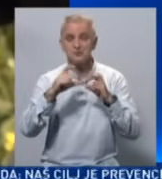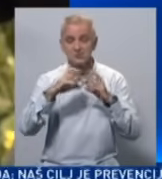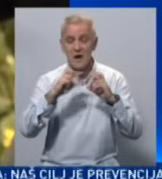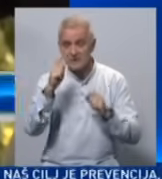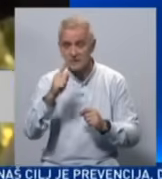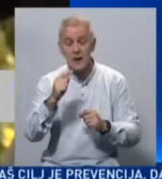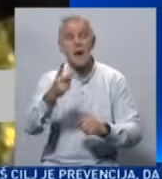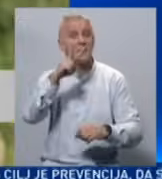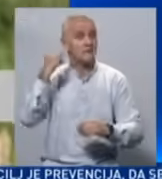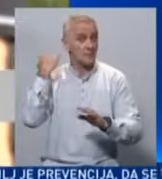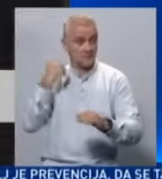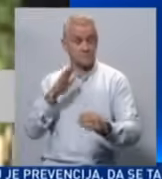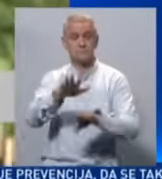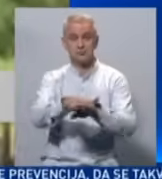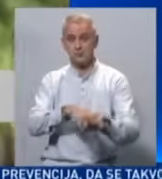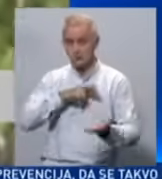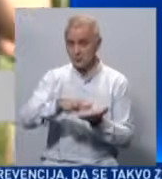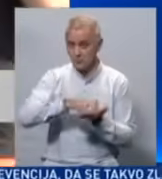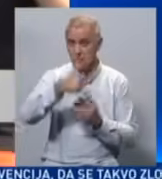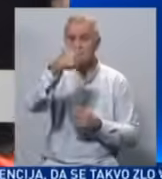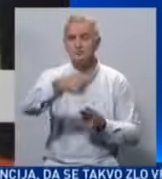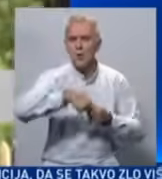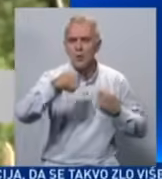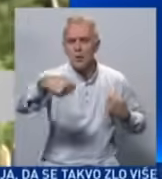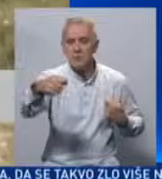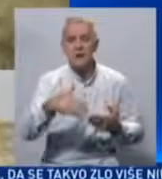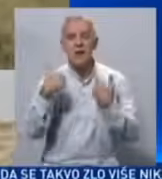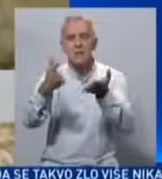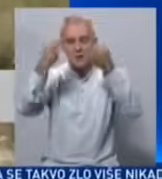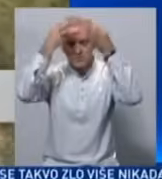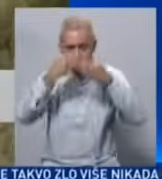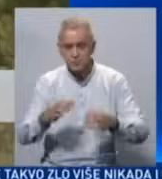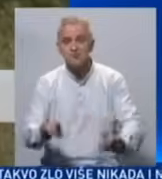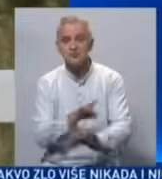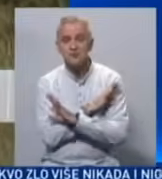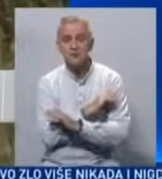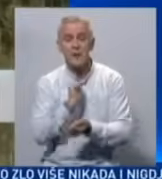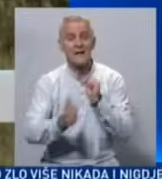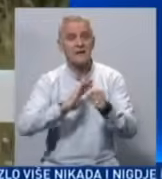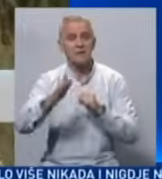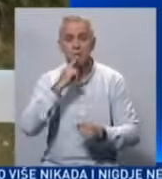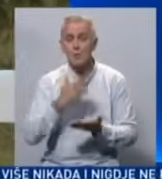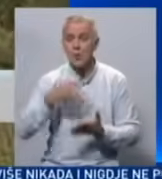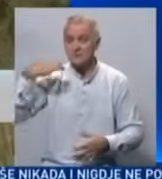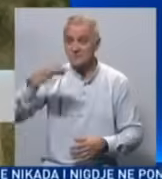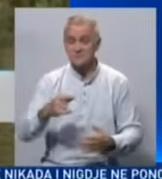krenuli iz Nezuka na put dug oko 100 km da bi odali počast žrtvama genocida počinjenog u